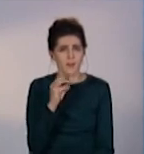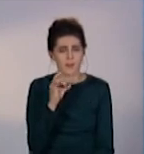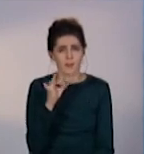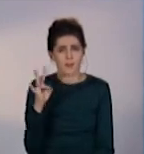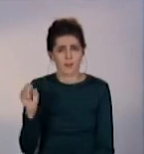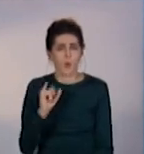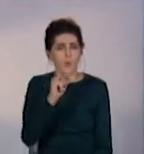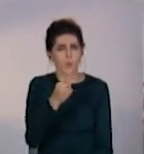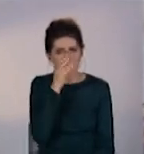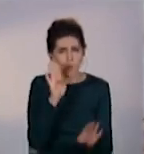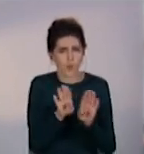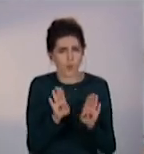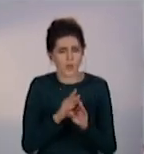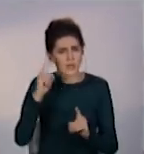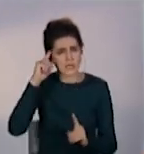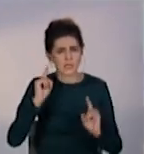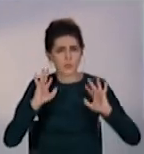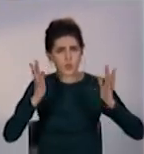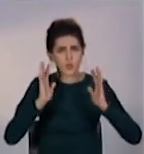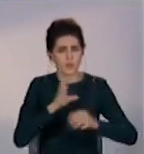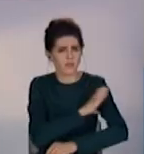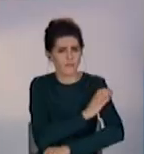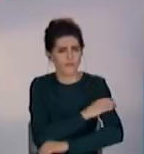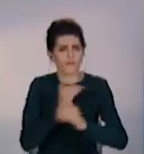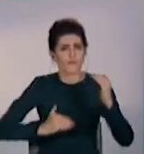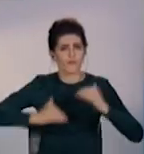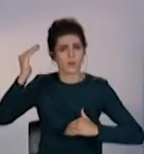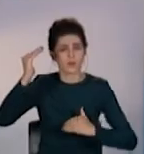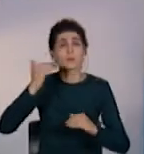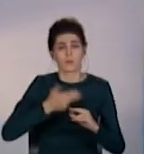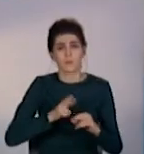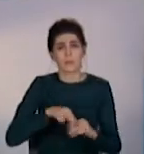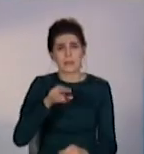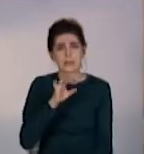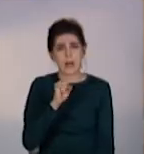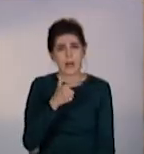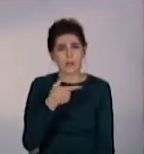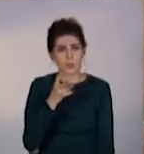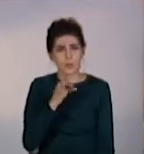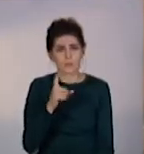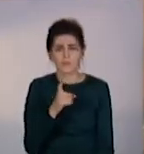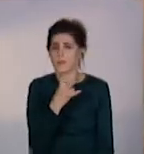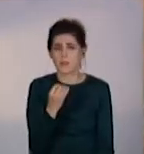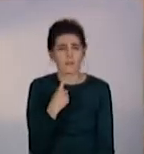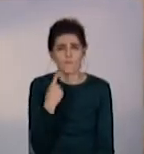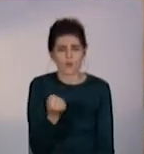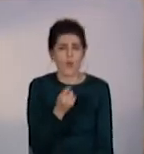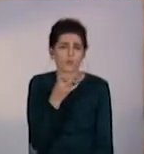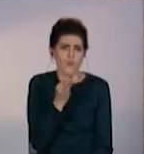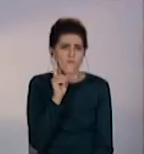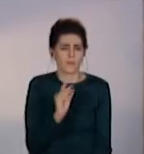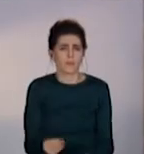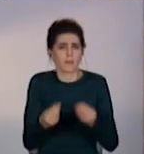підозра на інсульт. Високе давлення, бабушка. На щастя, діагноз не підтвердився. Лікар робить ін'єкцію